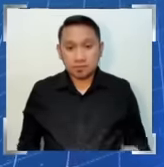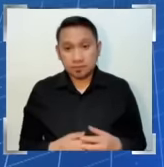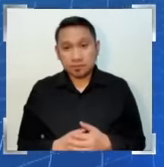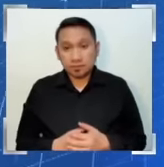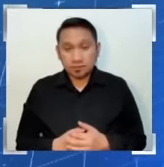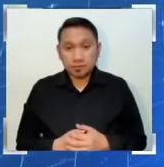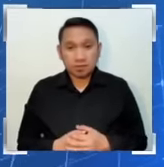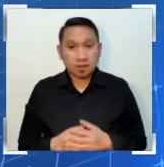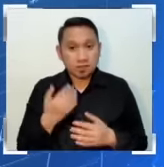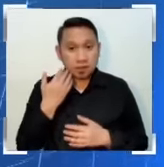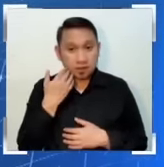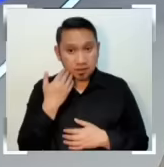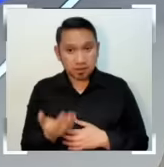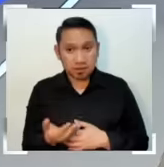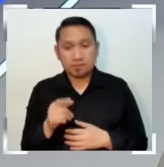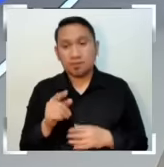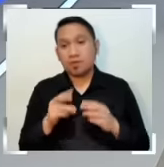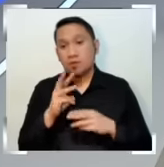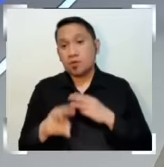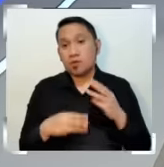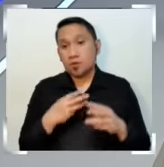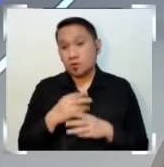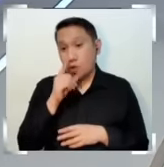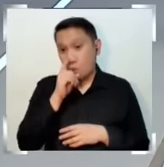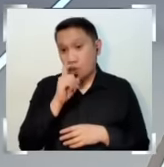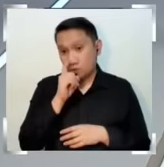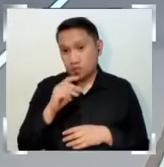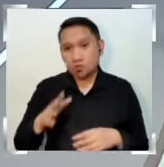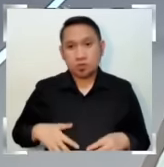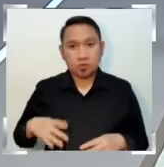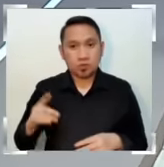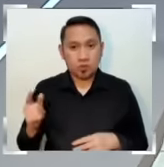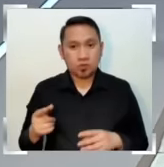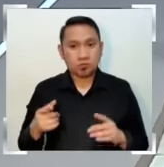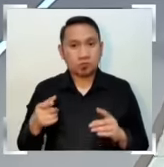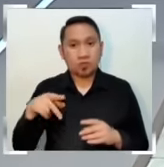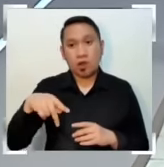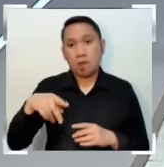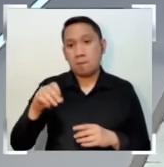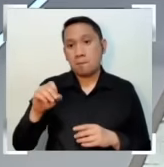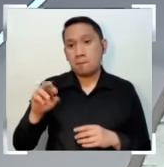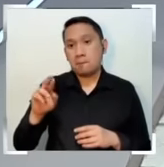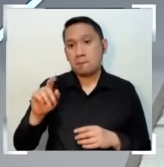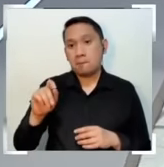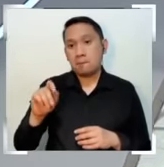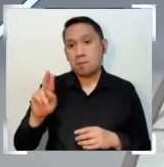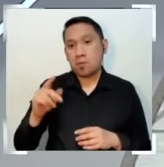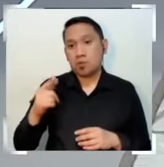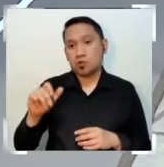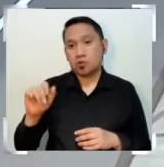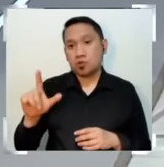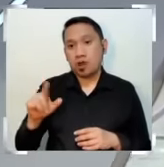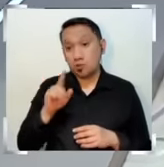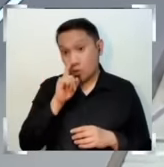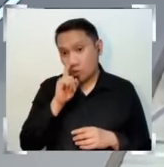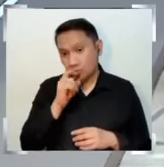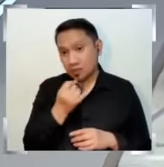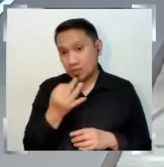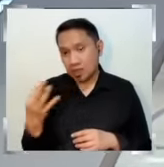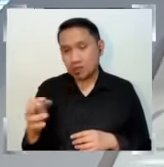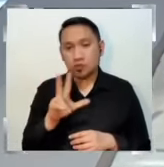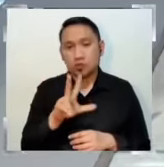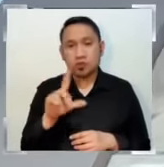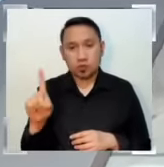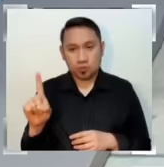Namatay na ang tinaguri ang world's oldest dog mula sa Portugal na umabot po sa edad na 31. Ano nga ba ang mga